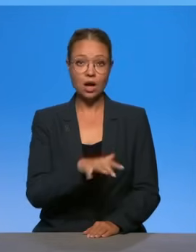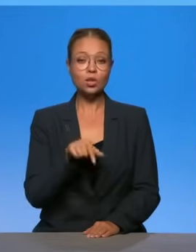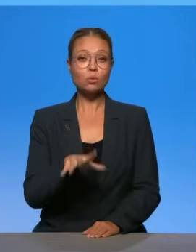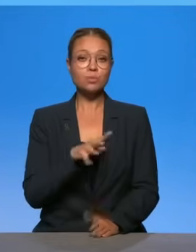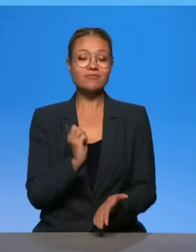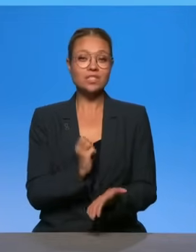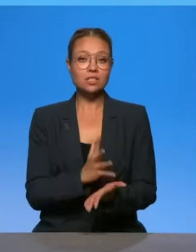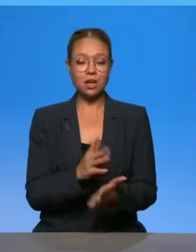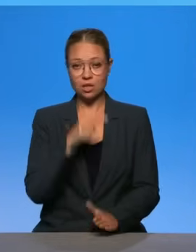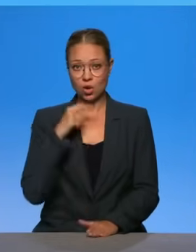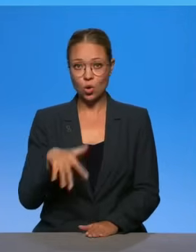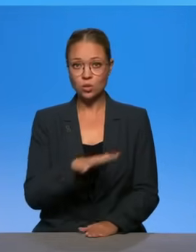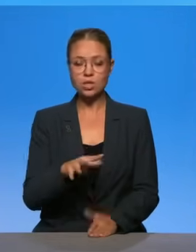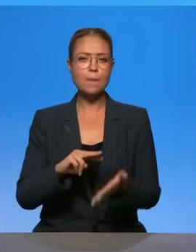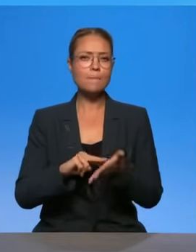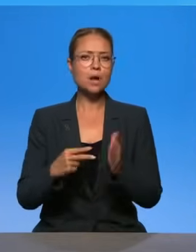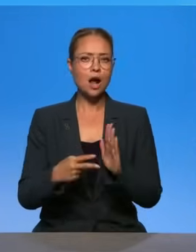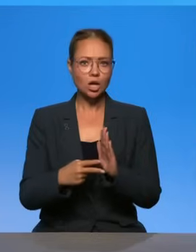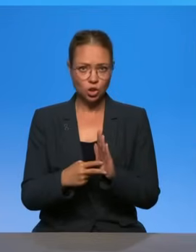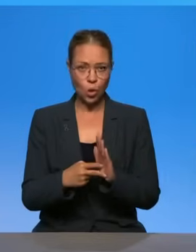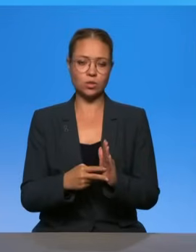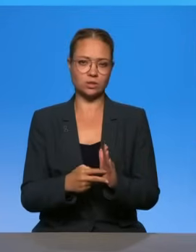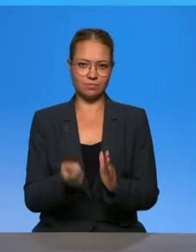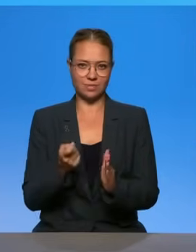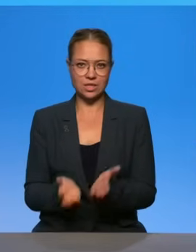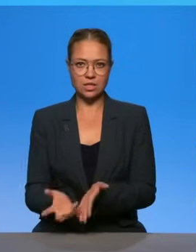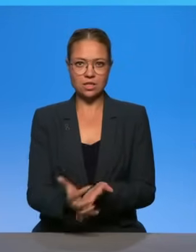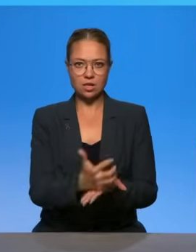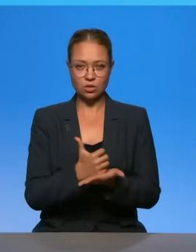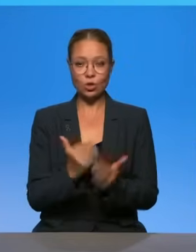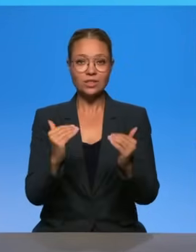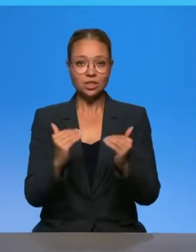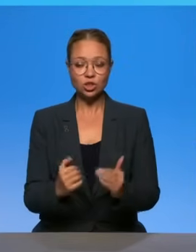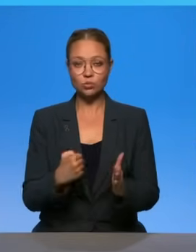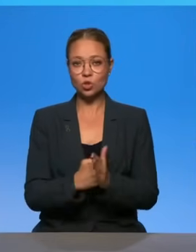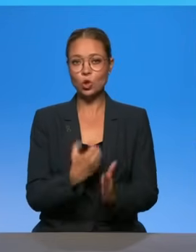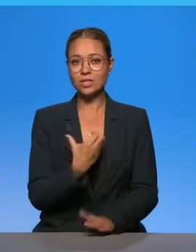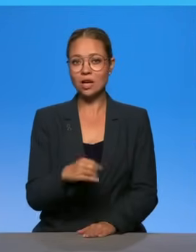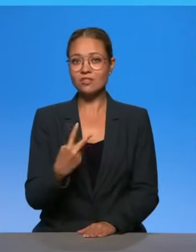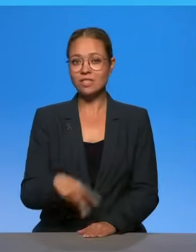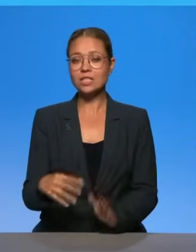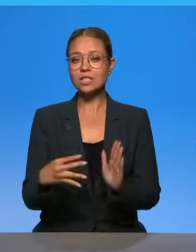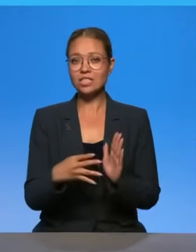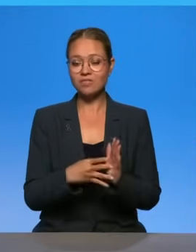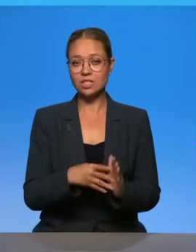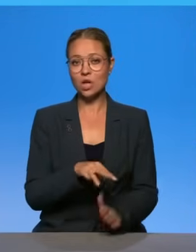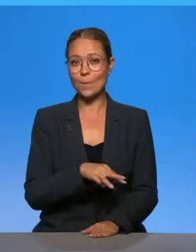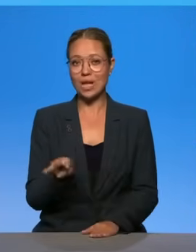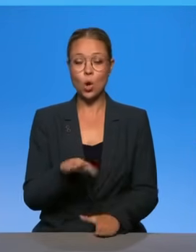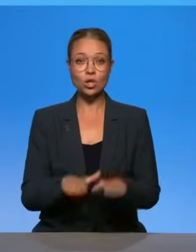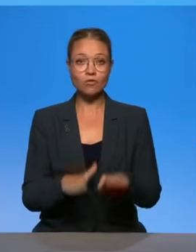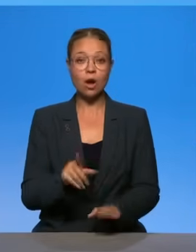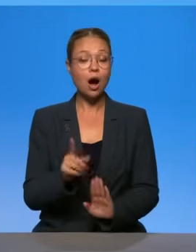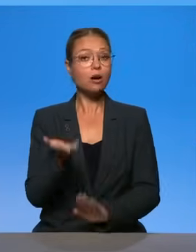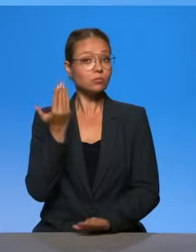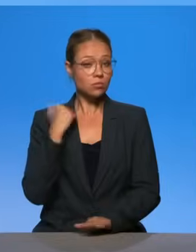по сбору зерна в нашей стране по итогам 2024 года снижен до 129 миллионов тонн, а прогнозировали ранее